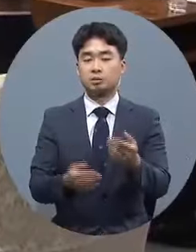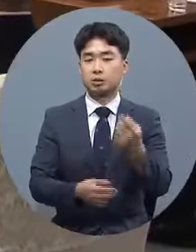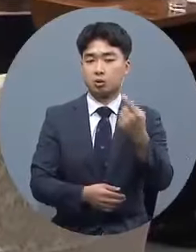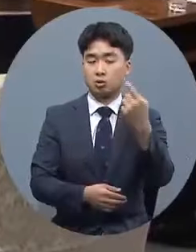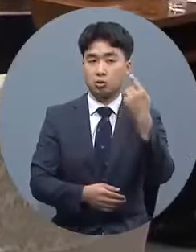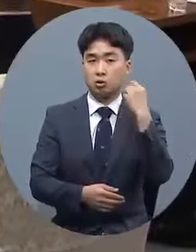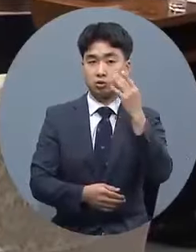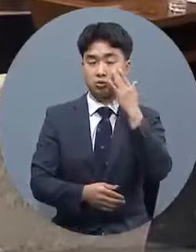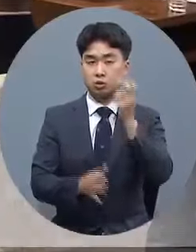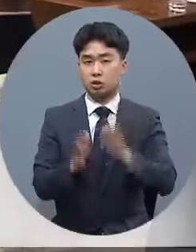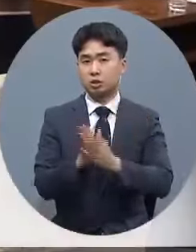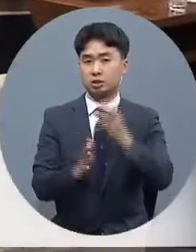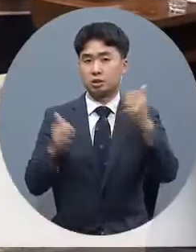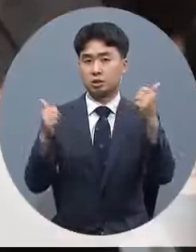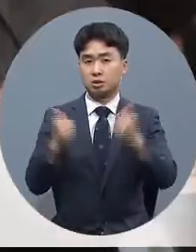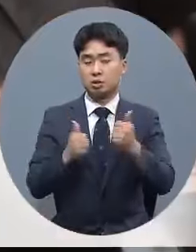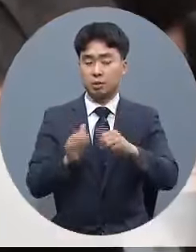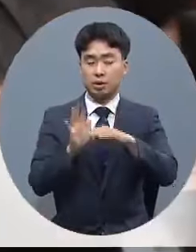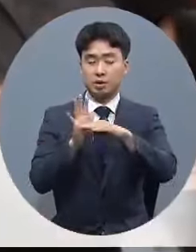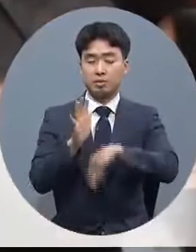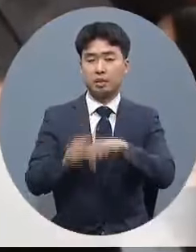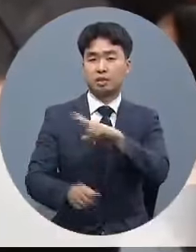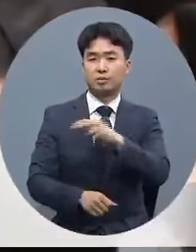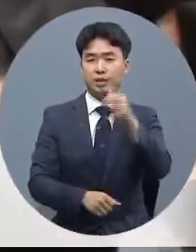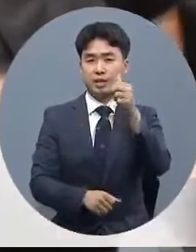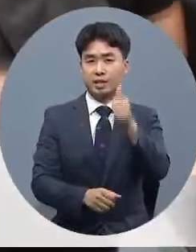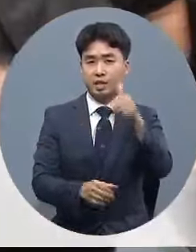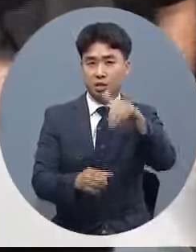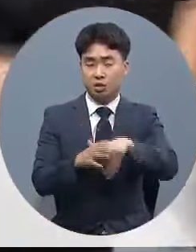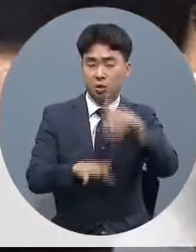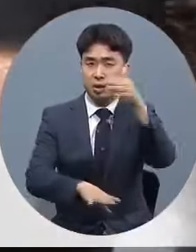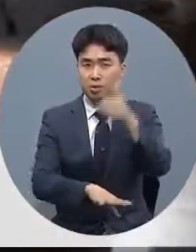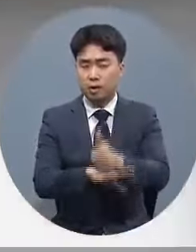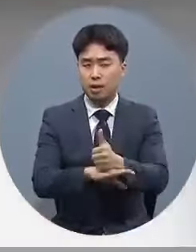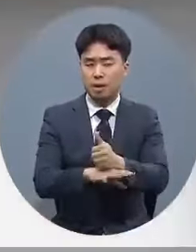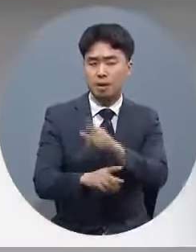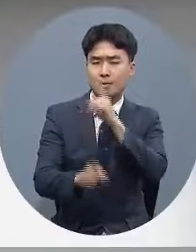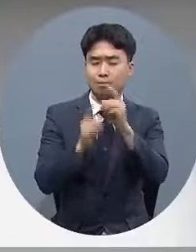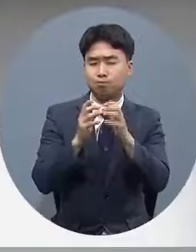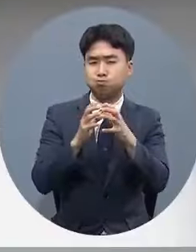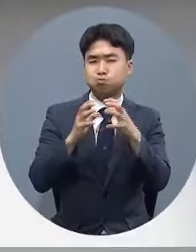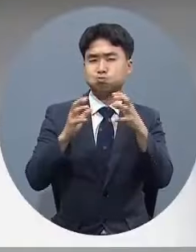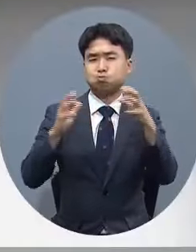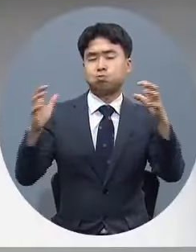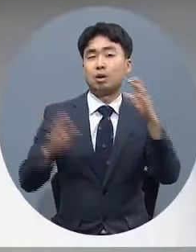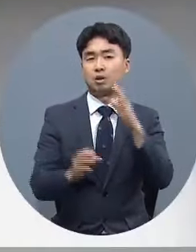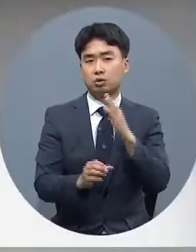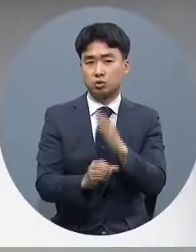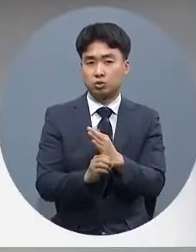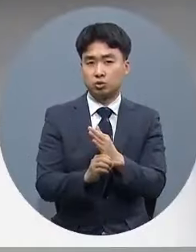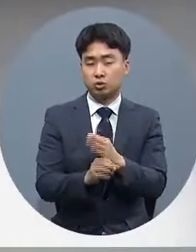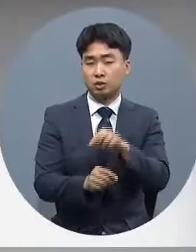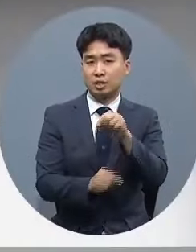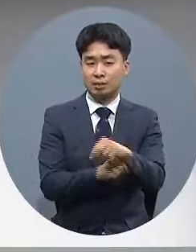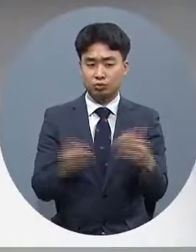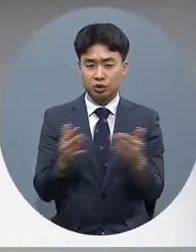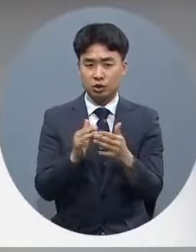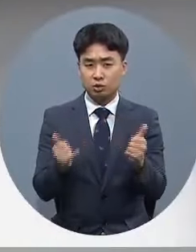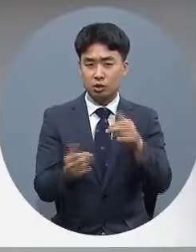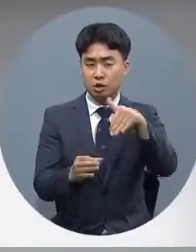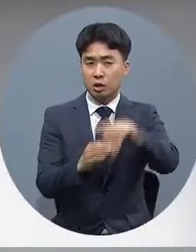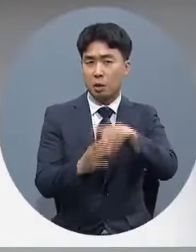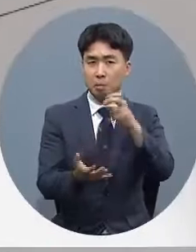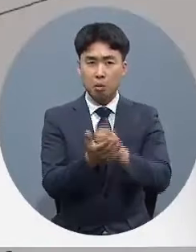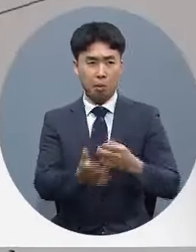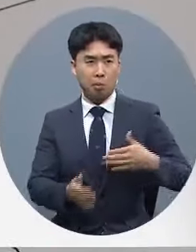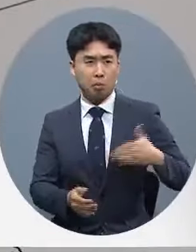어제 치러진 울산시의회 후반기 의장 선거 결과를 두고 논란이 재점화됐습니다. 사무직원이 선거 규정을